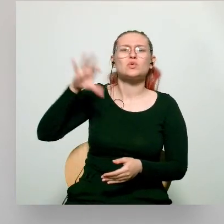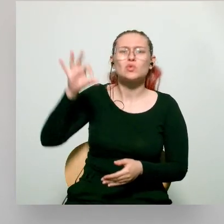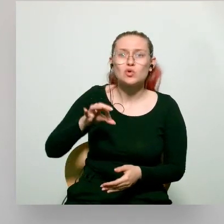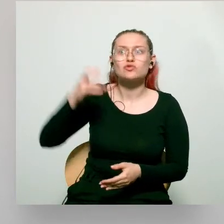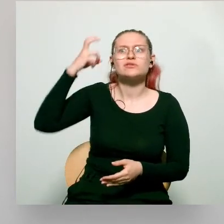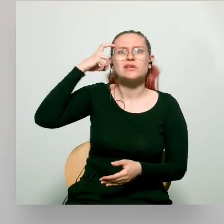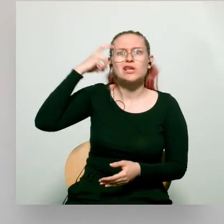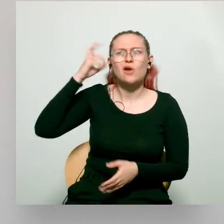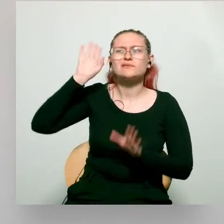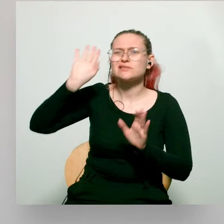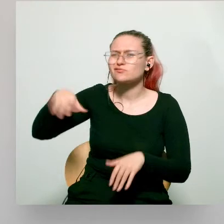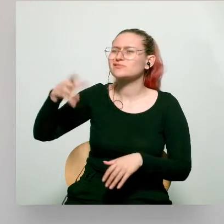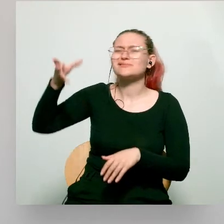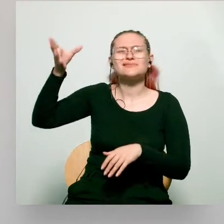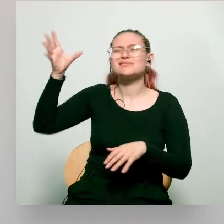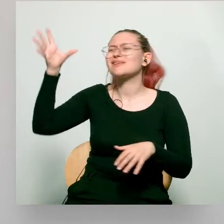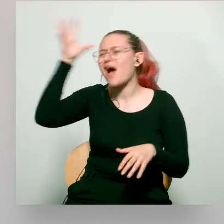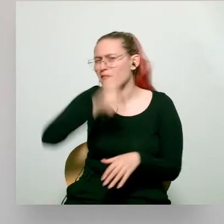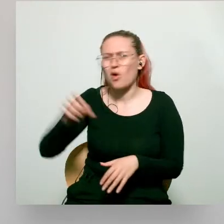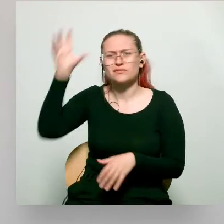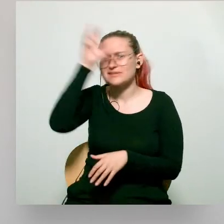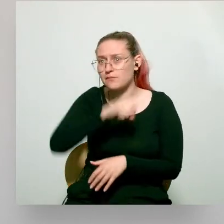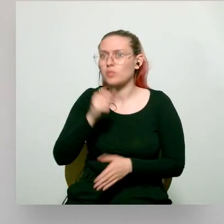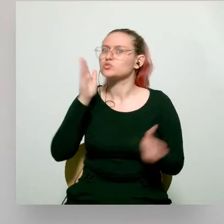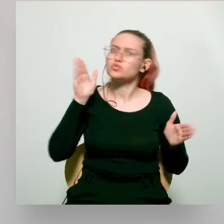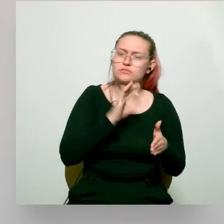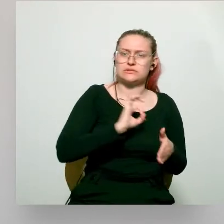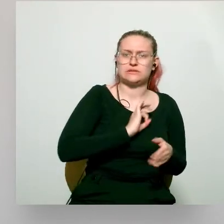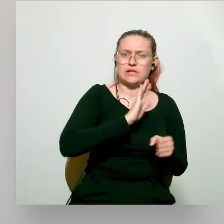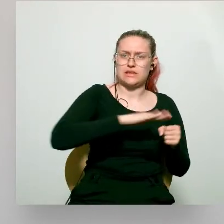chwili odwołuje się prezydent Zeleński do Rusi Kijowskiej, o